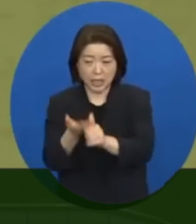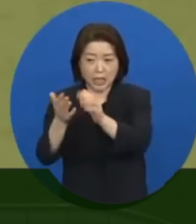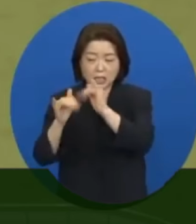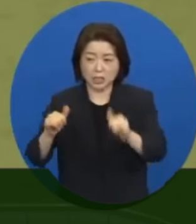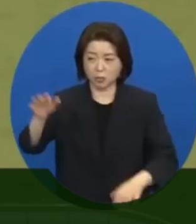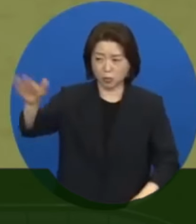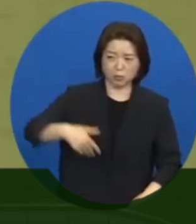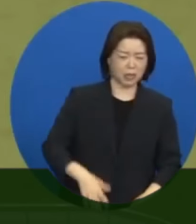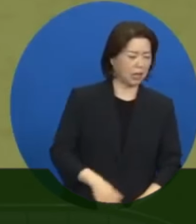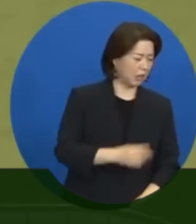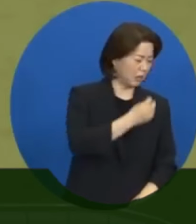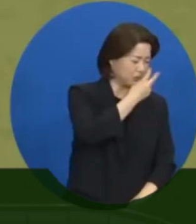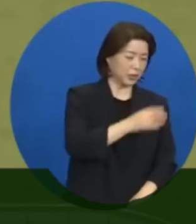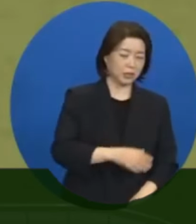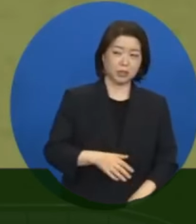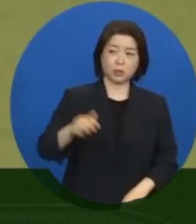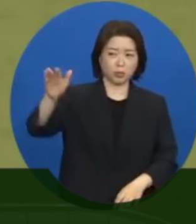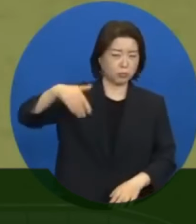마세요